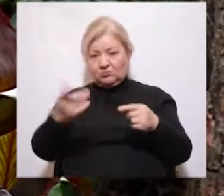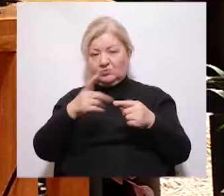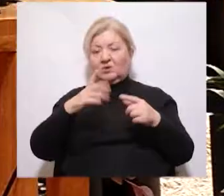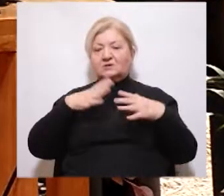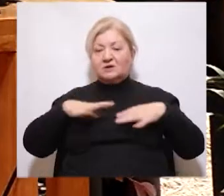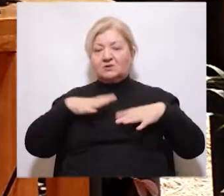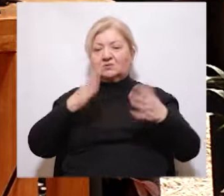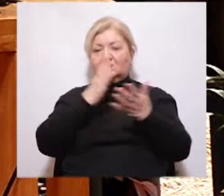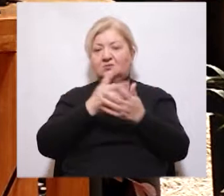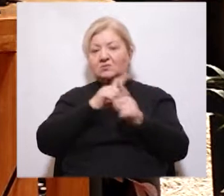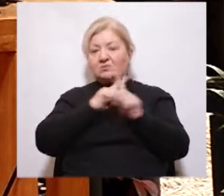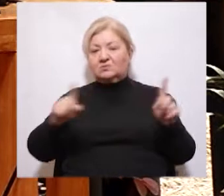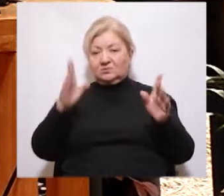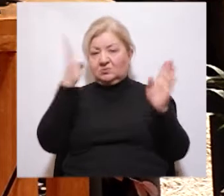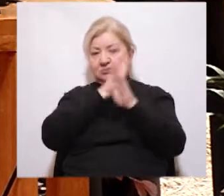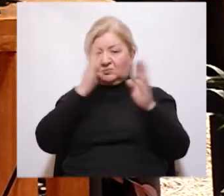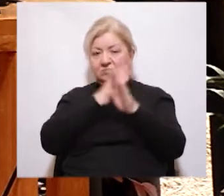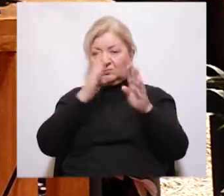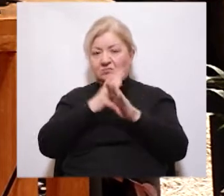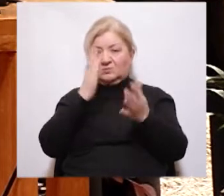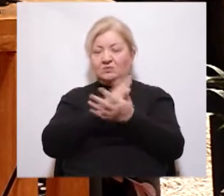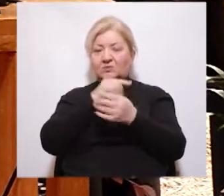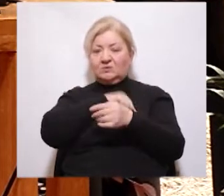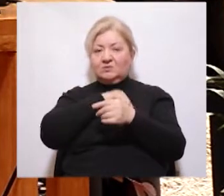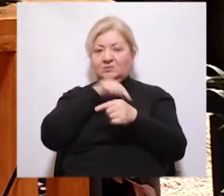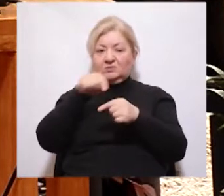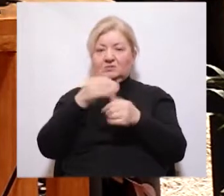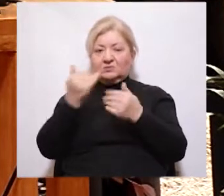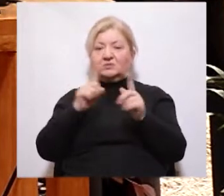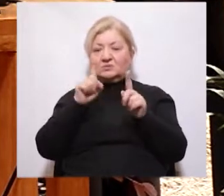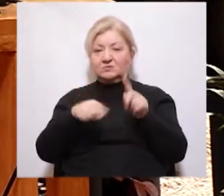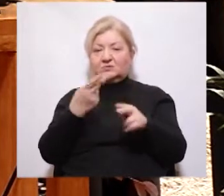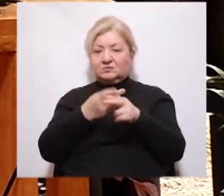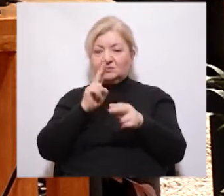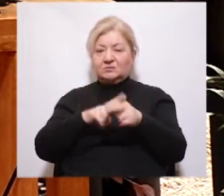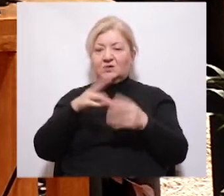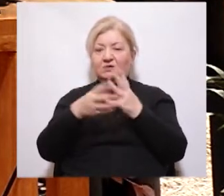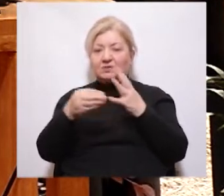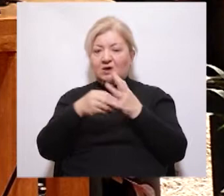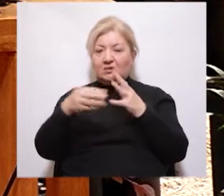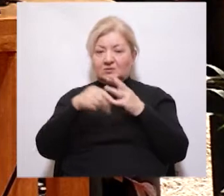კულტურები. საქართველო განსაკუთრებული აგროკლიმატური რესურსებით ხასიათდება. შესაბამისად, ეს